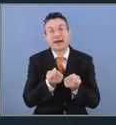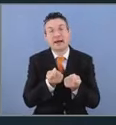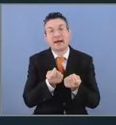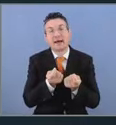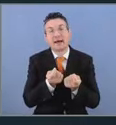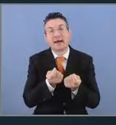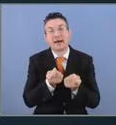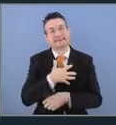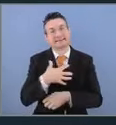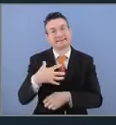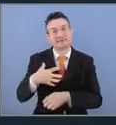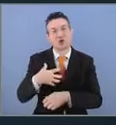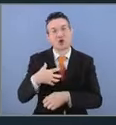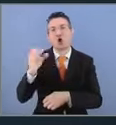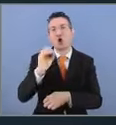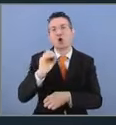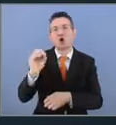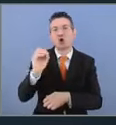ben riferimento